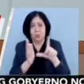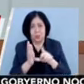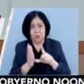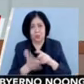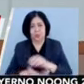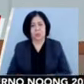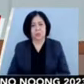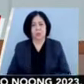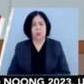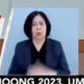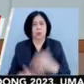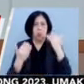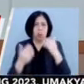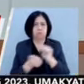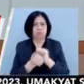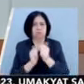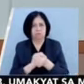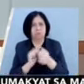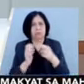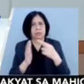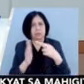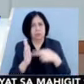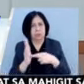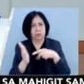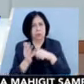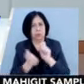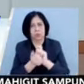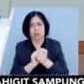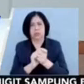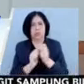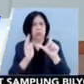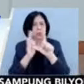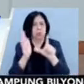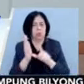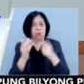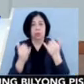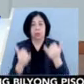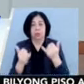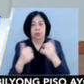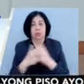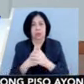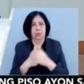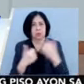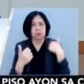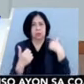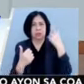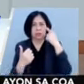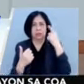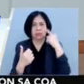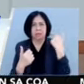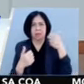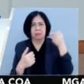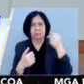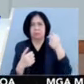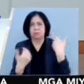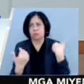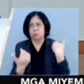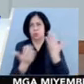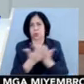be a review of the law. As we speak, we understand that there is a pending bill